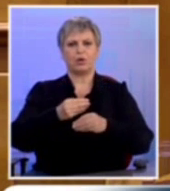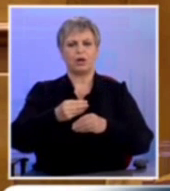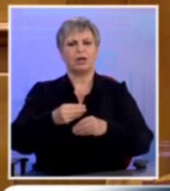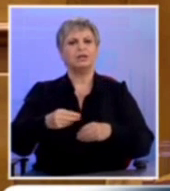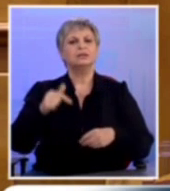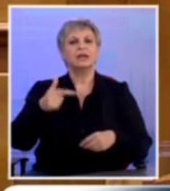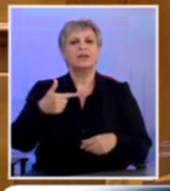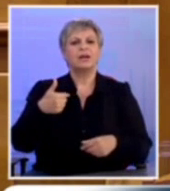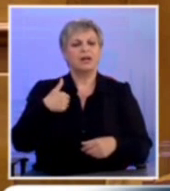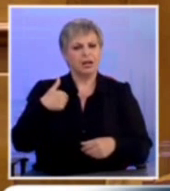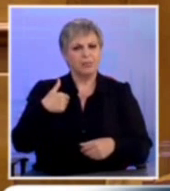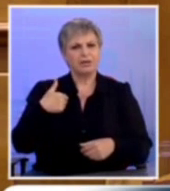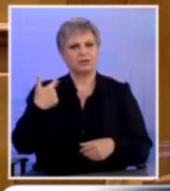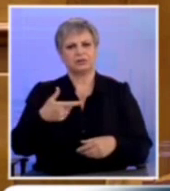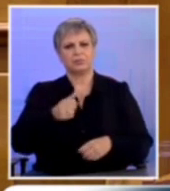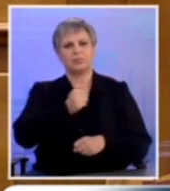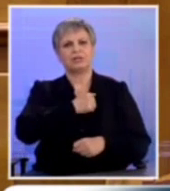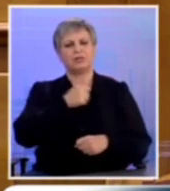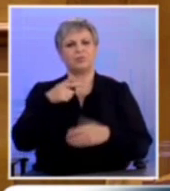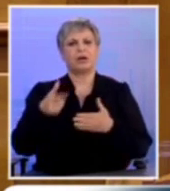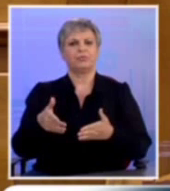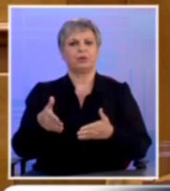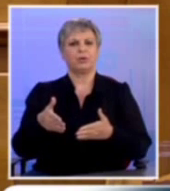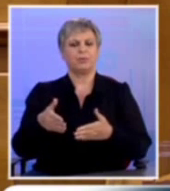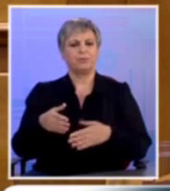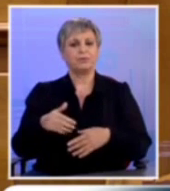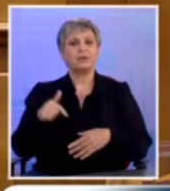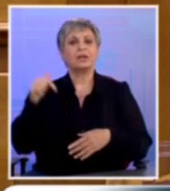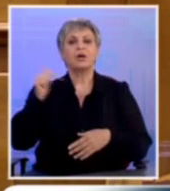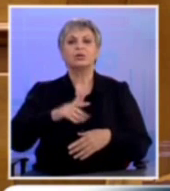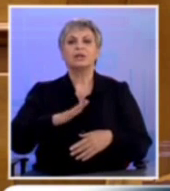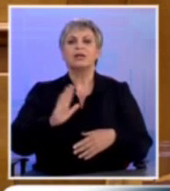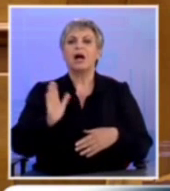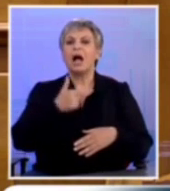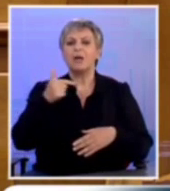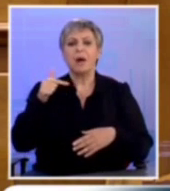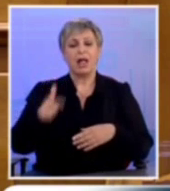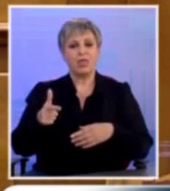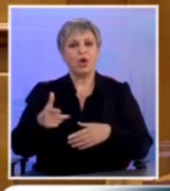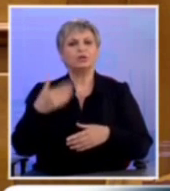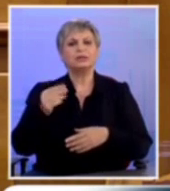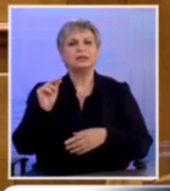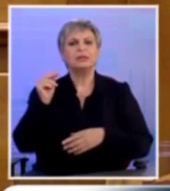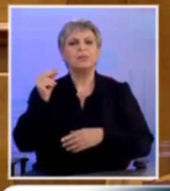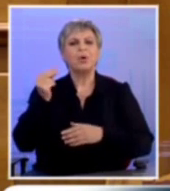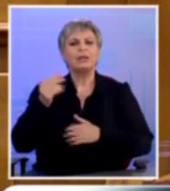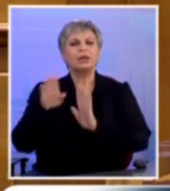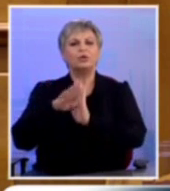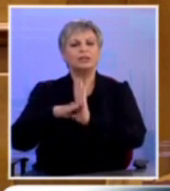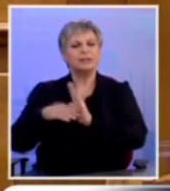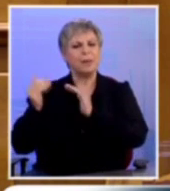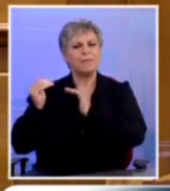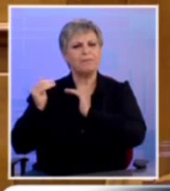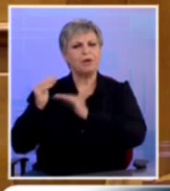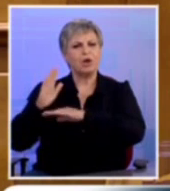θύματα μιας κοινωνικής καταστροφής του νεοφιλελευθερισμού στη χώρα μας, απέναντι στους φτωχούς,